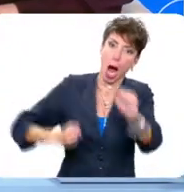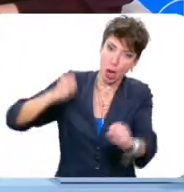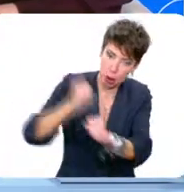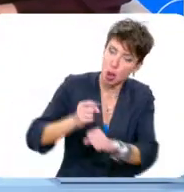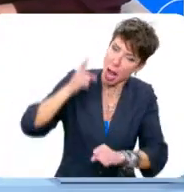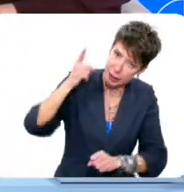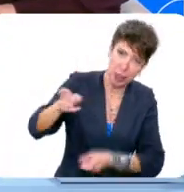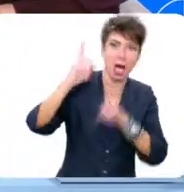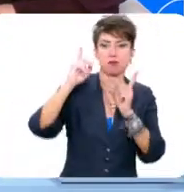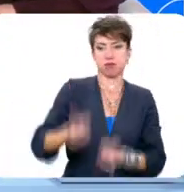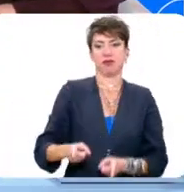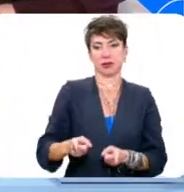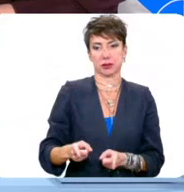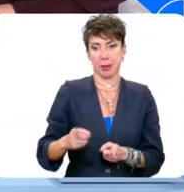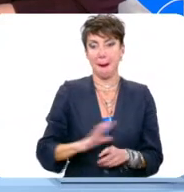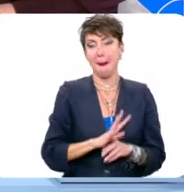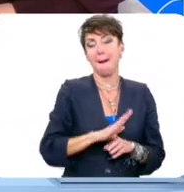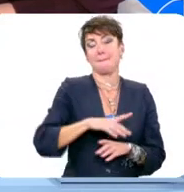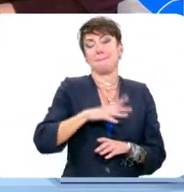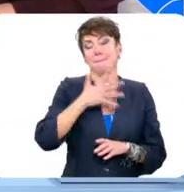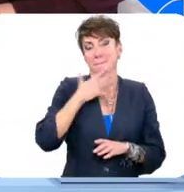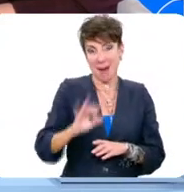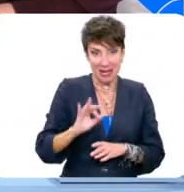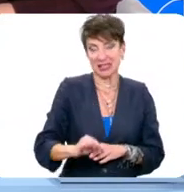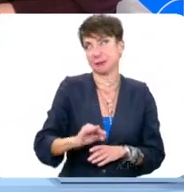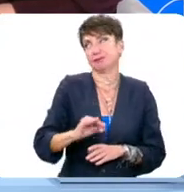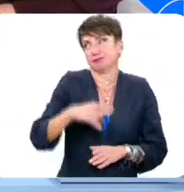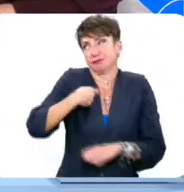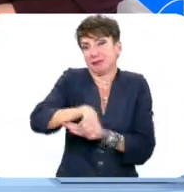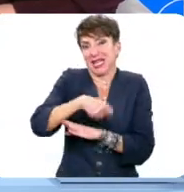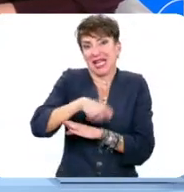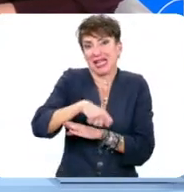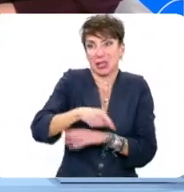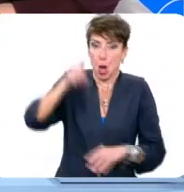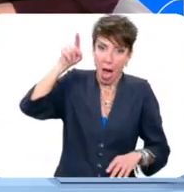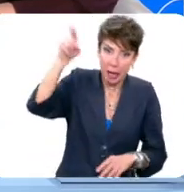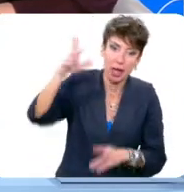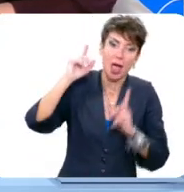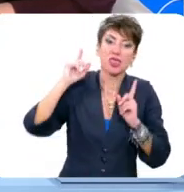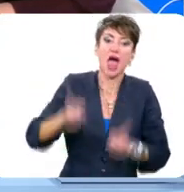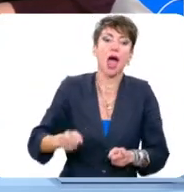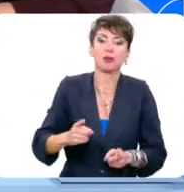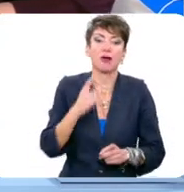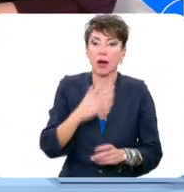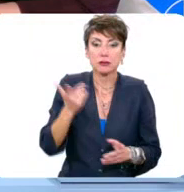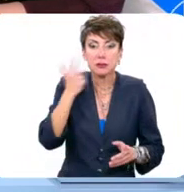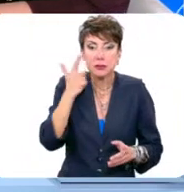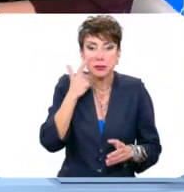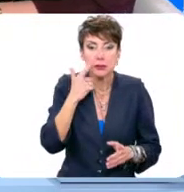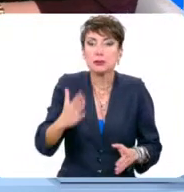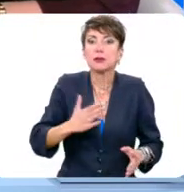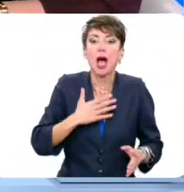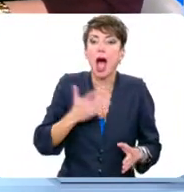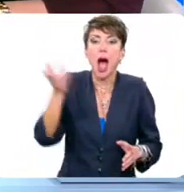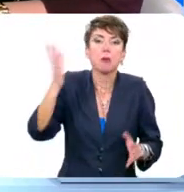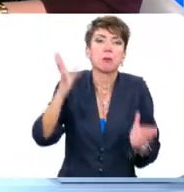Δεν θα πάει μέσα μέχρι να γίνει το δικαστήριο. Το τι θα κρίνει το δικαστήριο δεν πρέπει, το ξέρουμε. Πρέπει. Μπορεί αύριο που θα γίνει το δικαστήριο, όταν